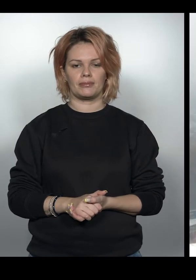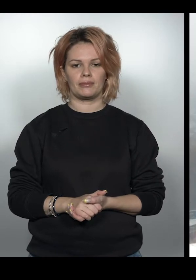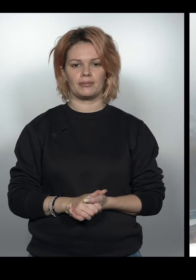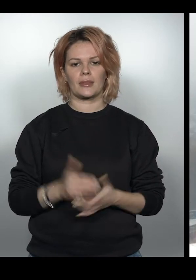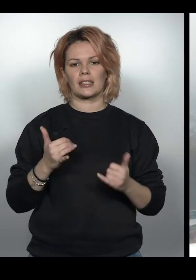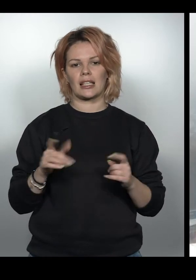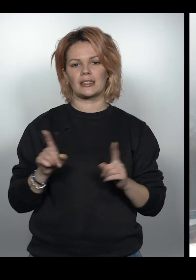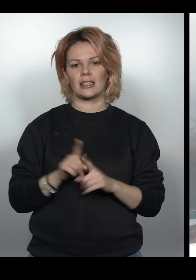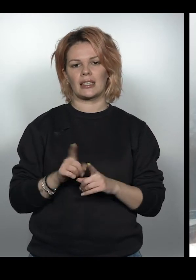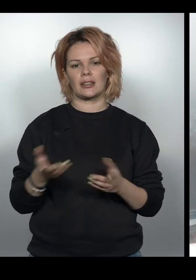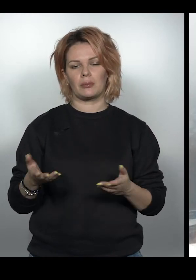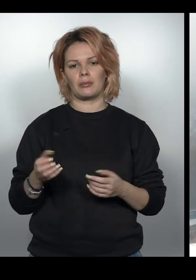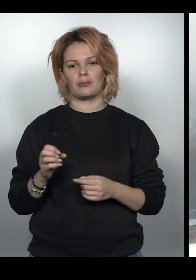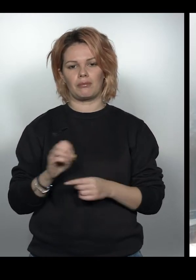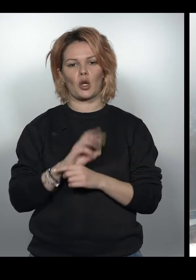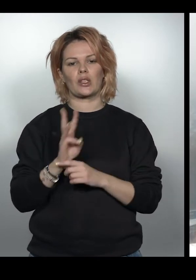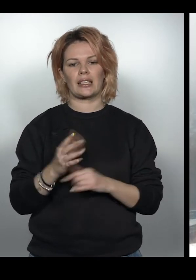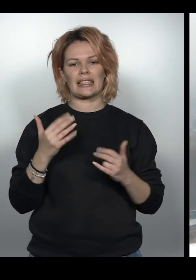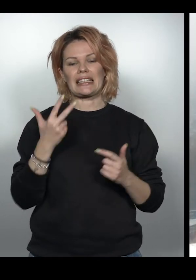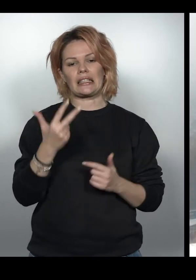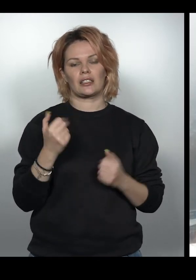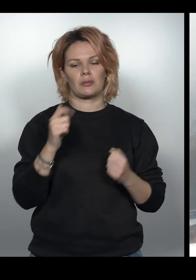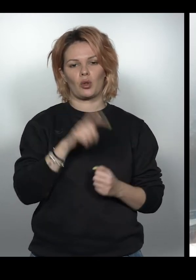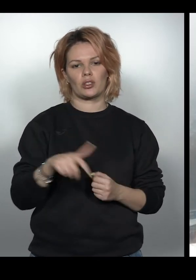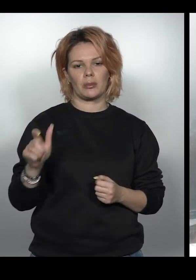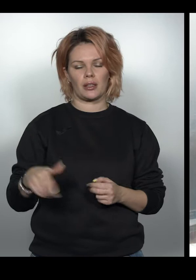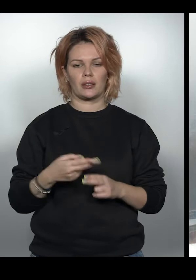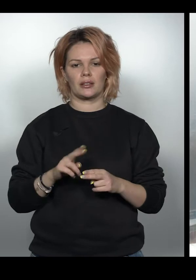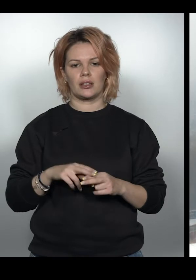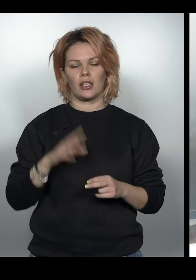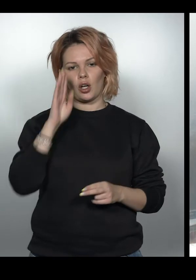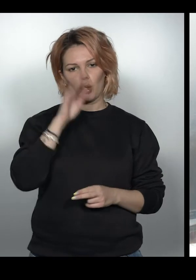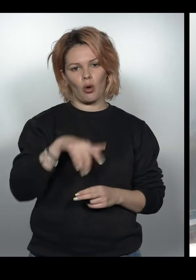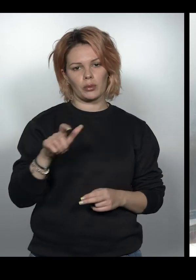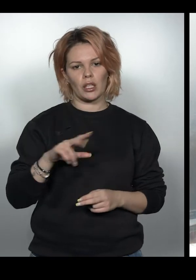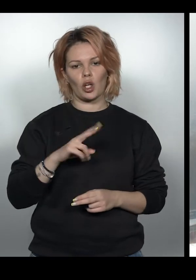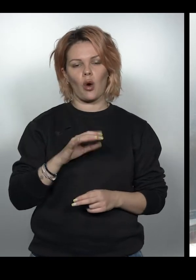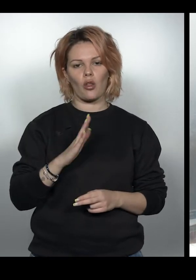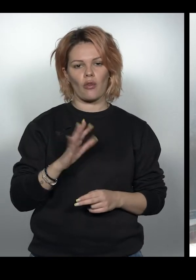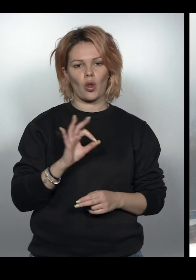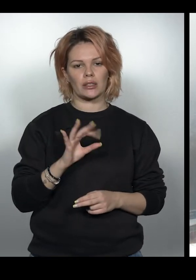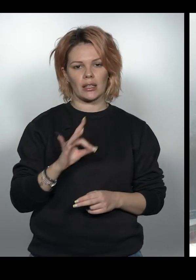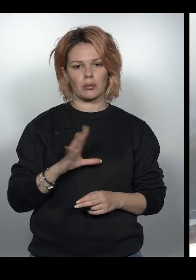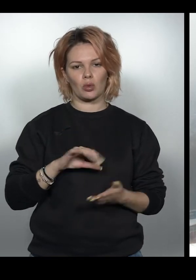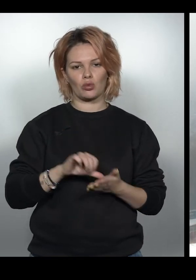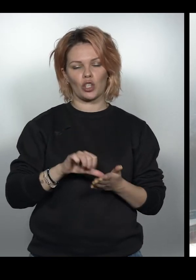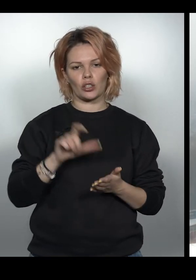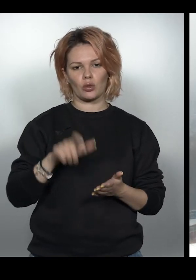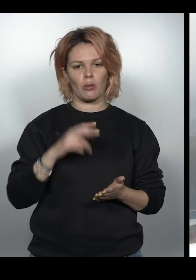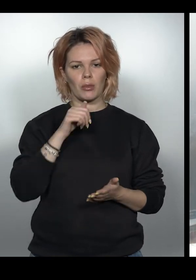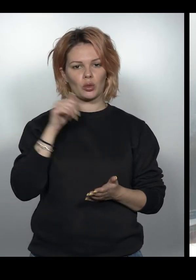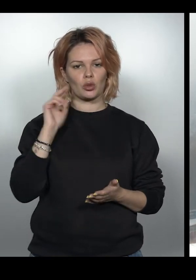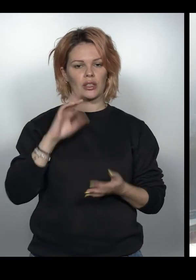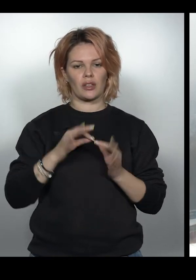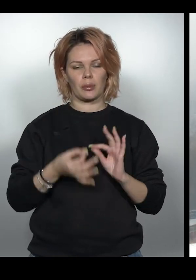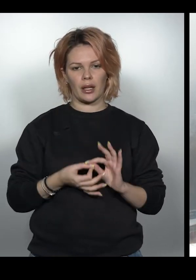Ну, зараз таких пріоритетних 3 спортсмени в нас. Це хлопці. Люханов Олександр, який був учасником